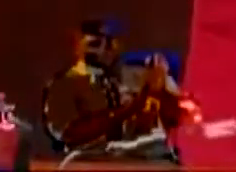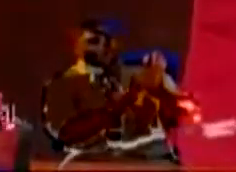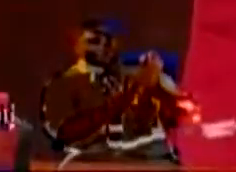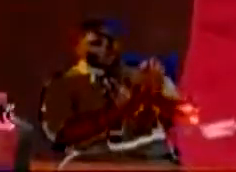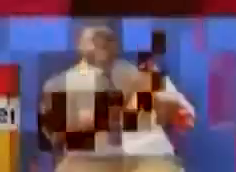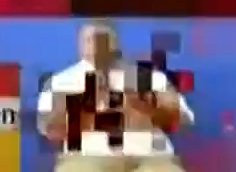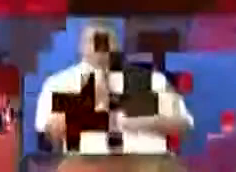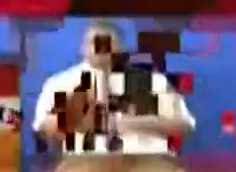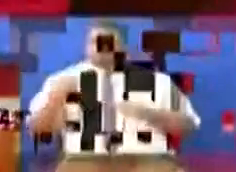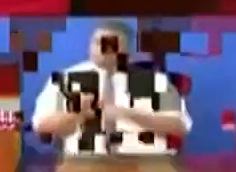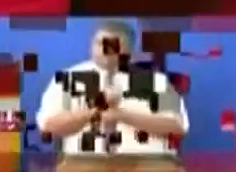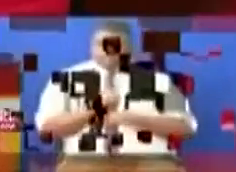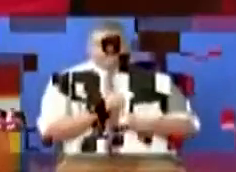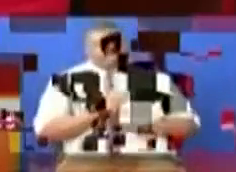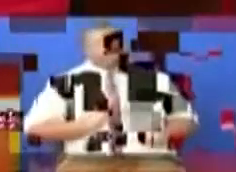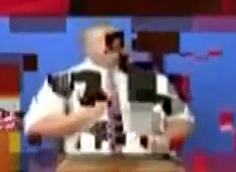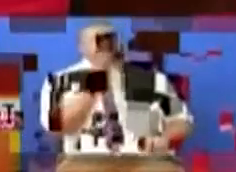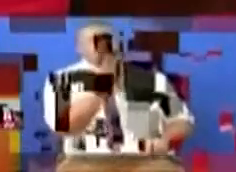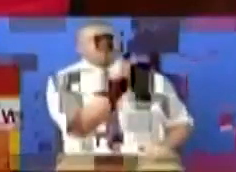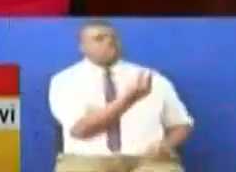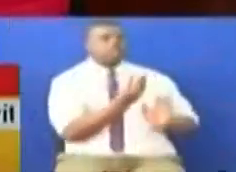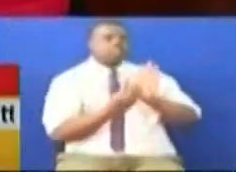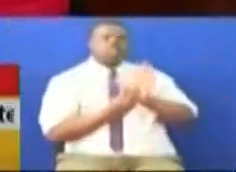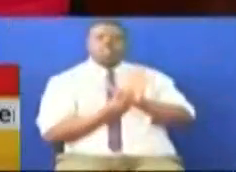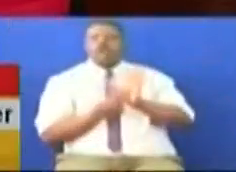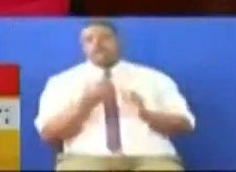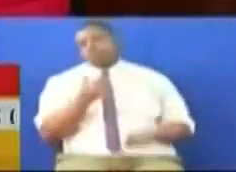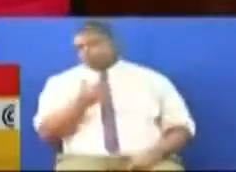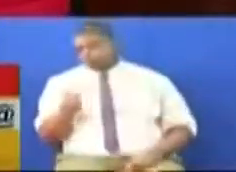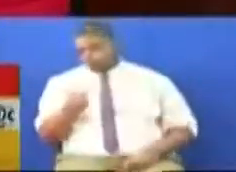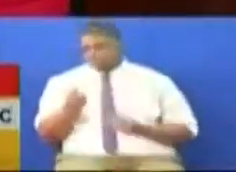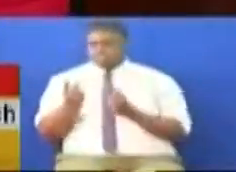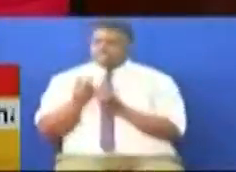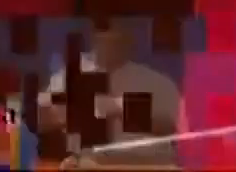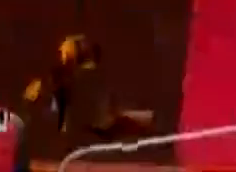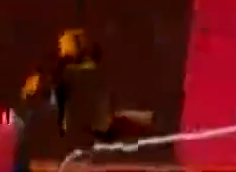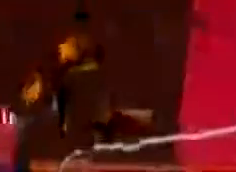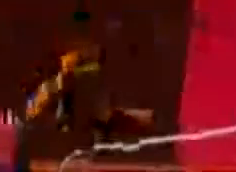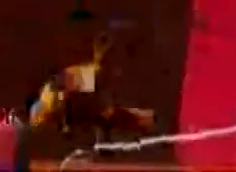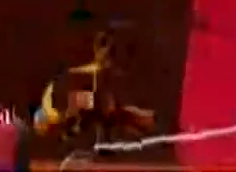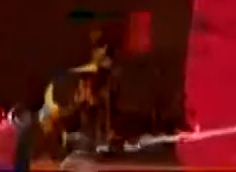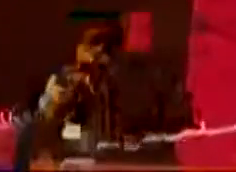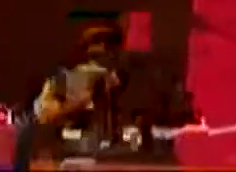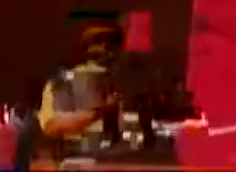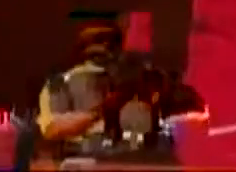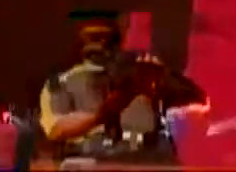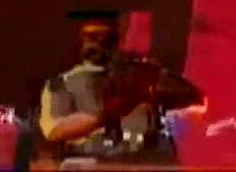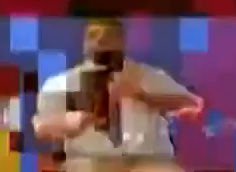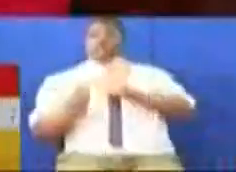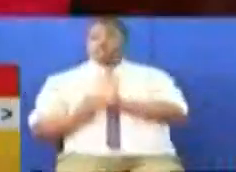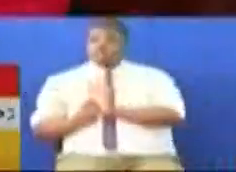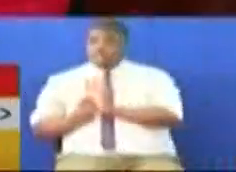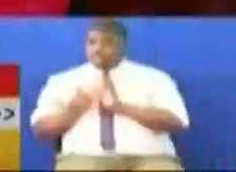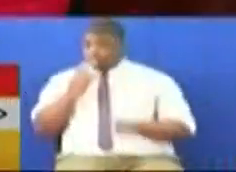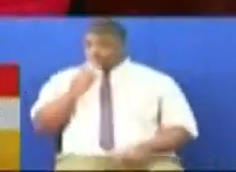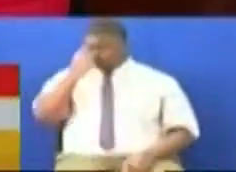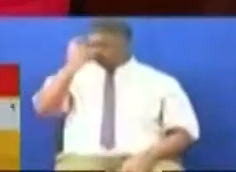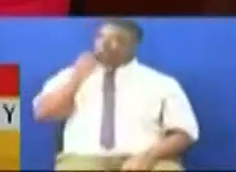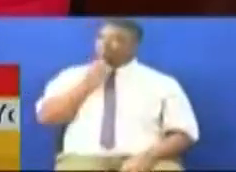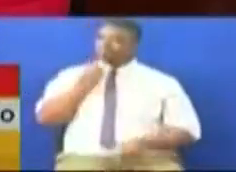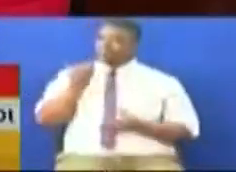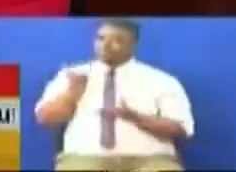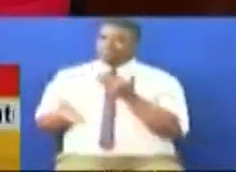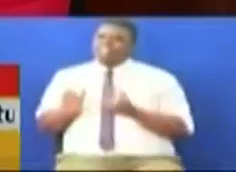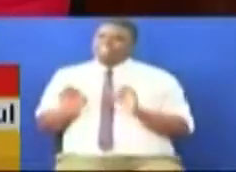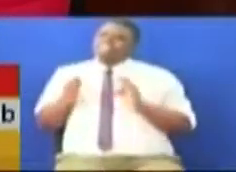kupata bilioni 29 tu, ambao ni sawasawa na upungufu wa 96%. Kwa unaweza ukajiuliza ni kwa kiwango